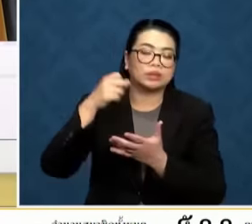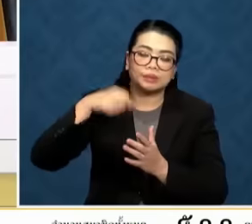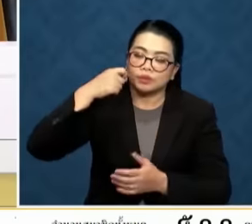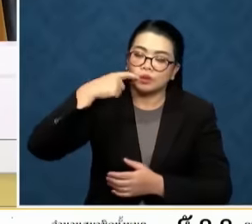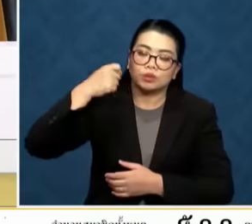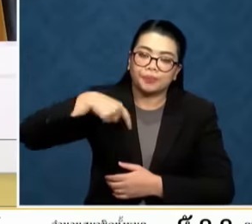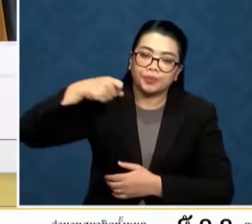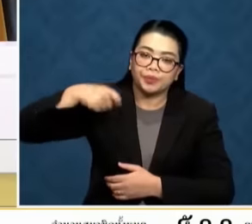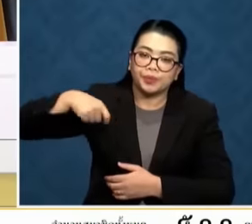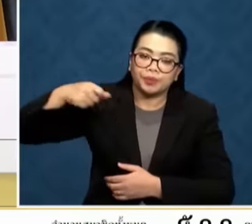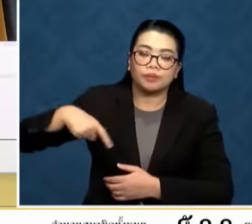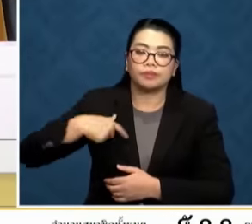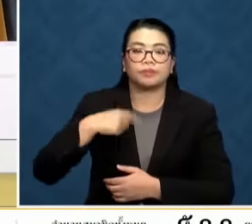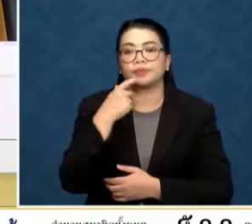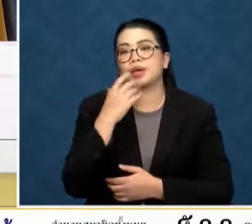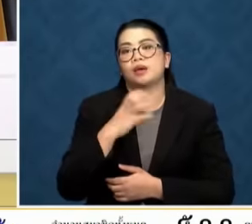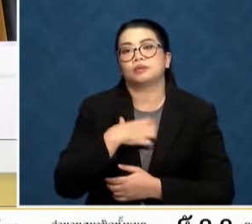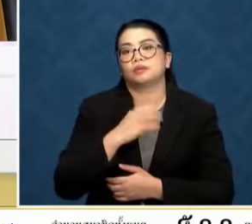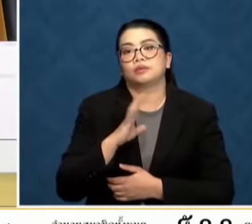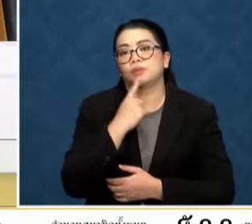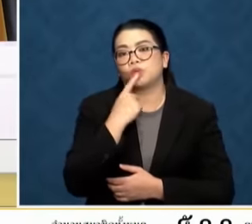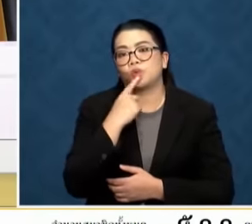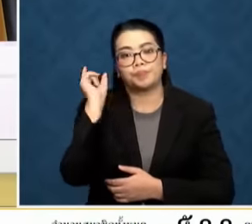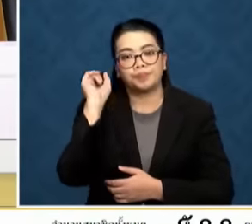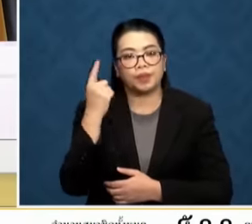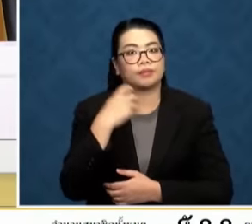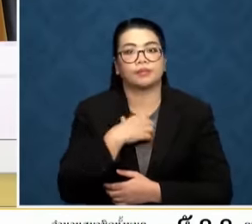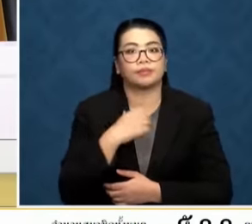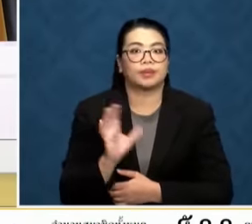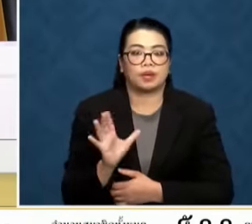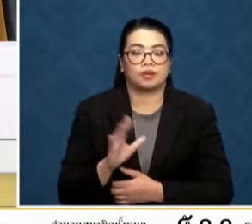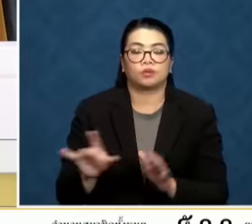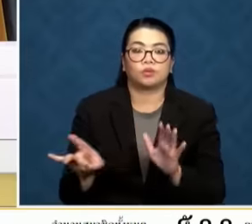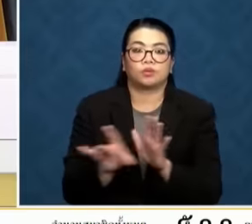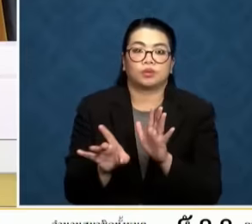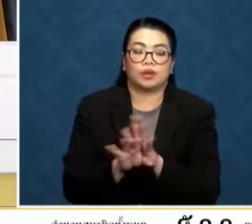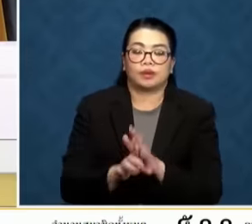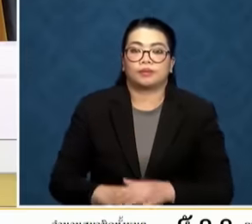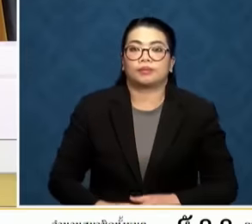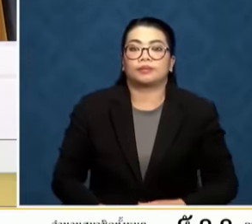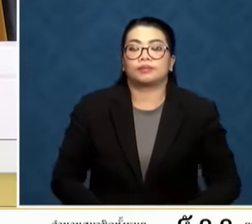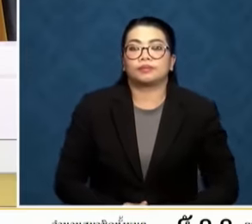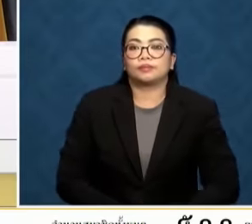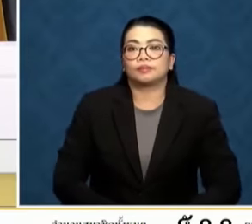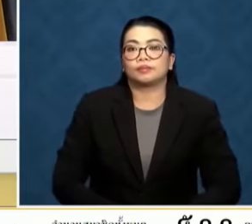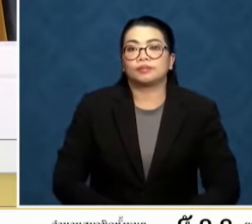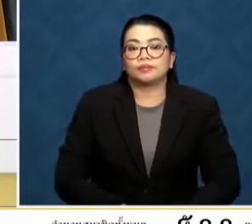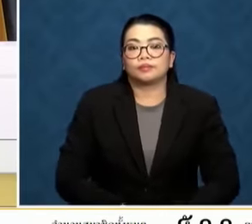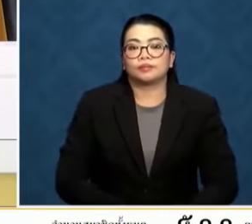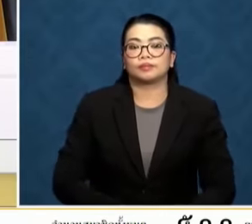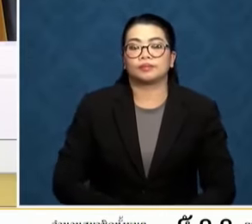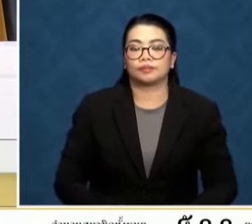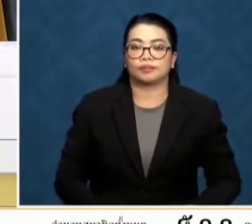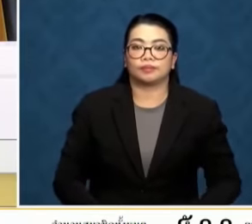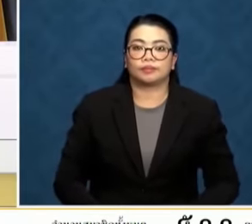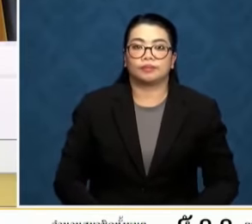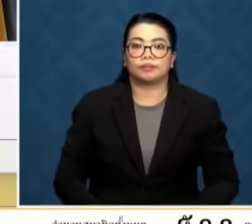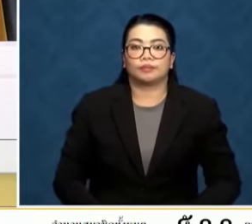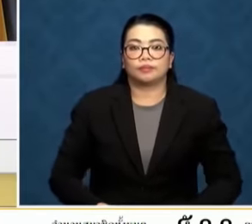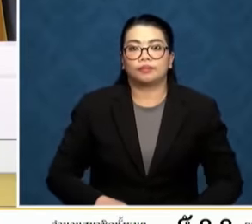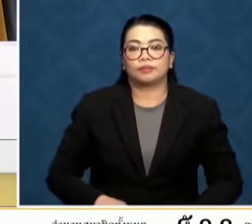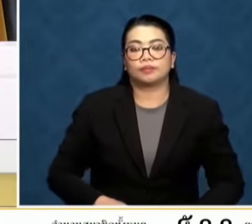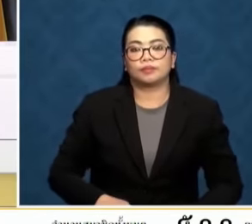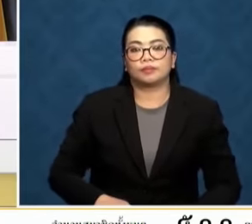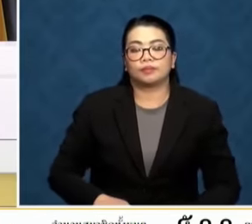ซ้ำเล่านะครับก็ไม่อยากให้เกิดขึ้นอีกประดประเด็นสุดท้ายครับมีการพูดถึงว่าDigital walletนั้นจะเป็น